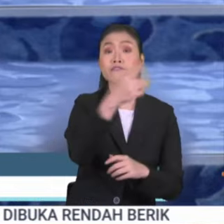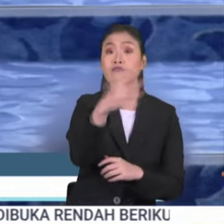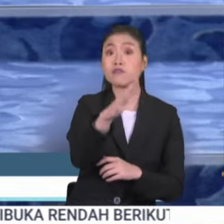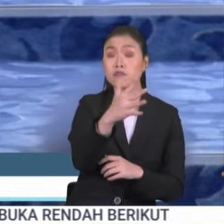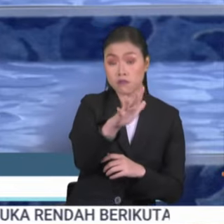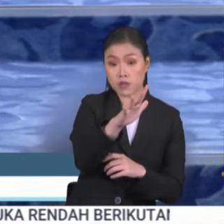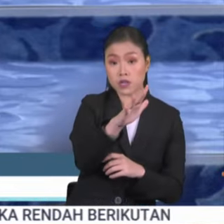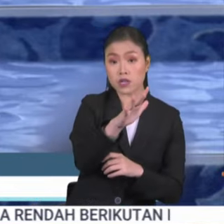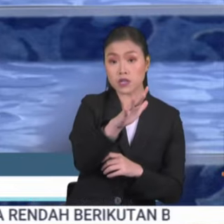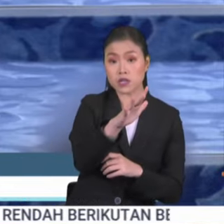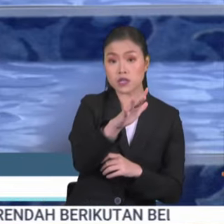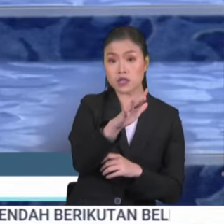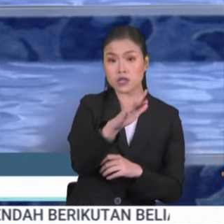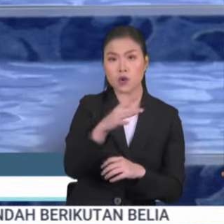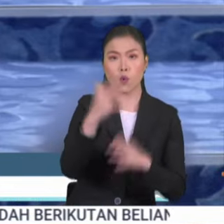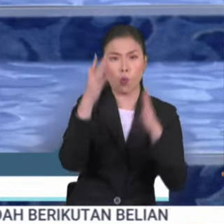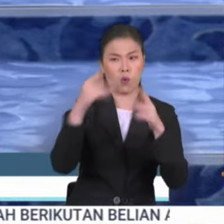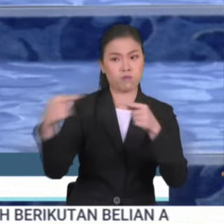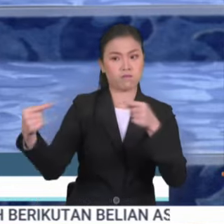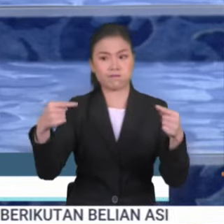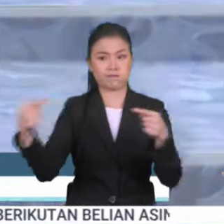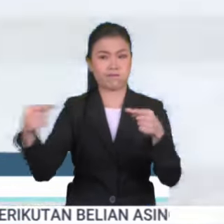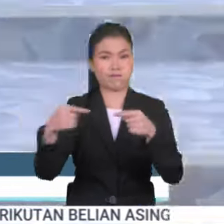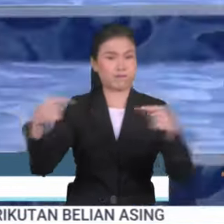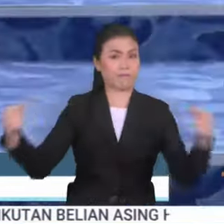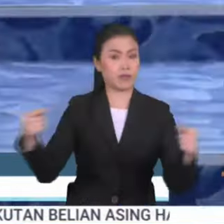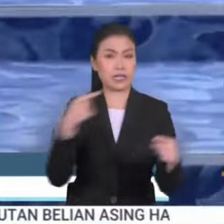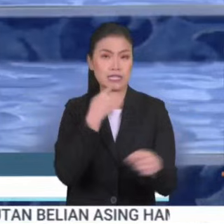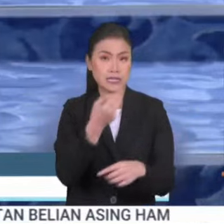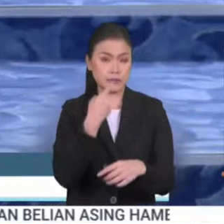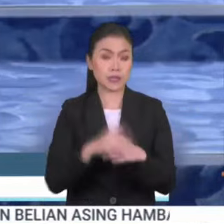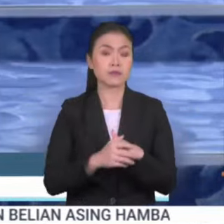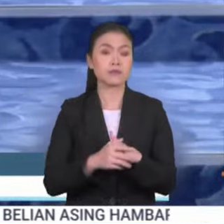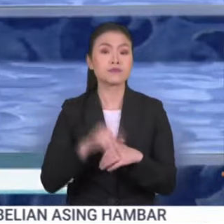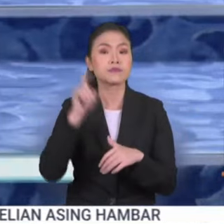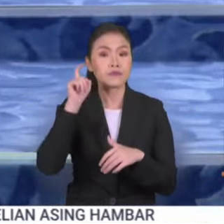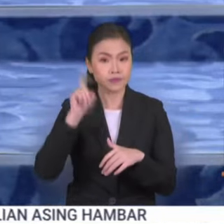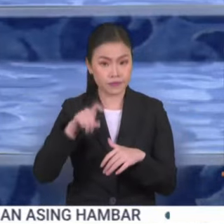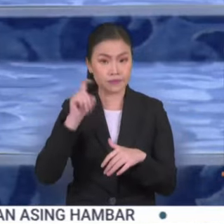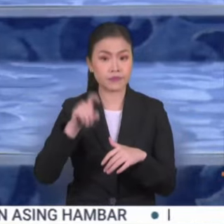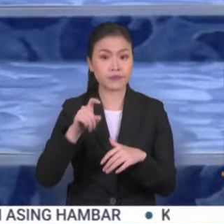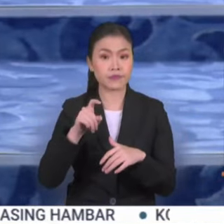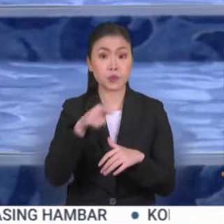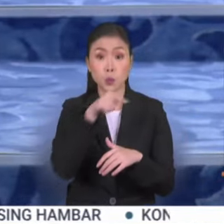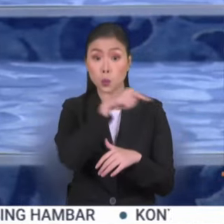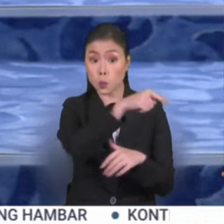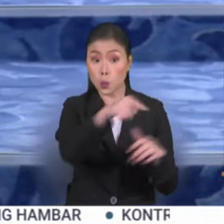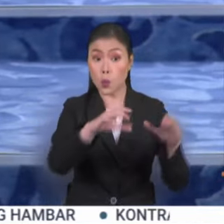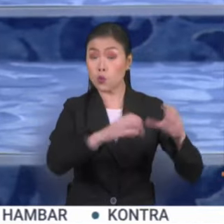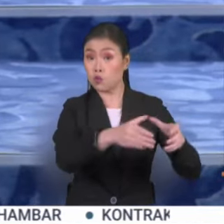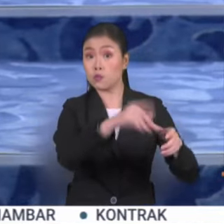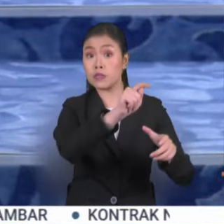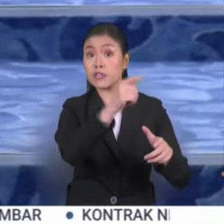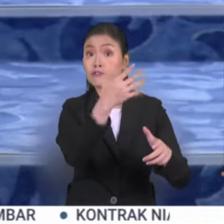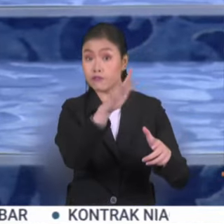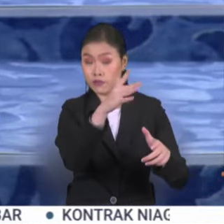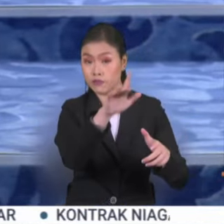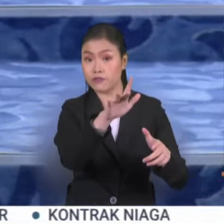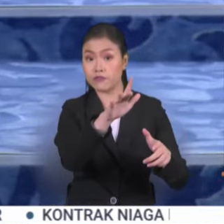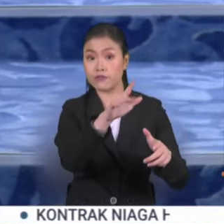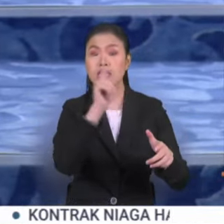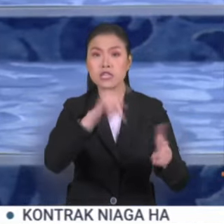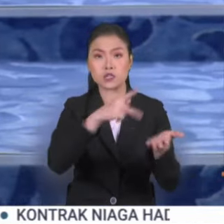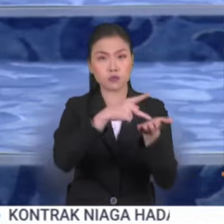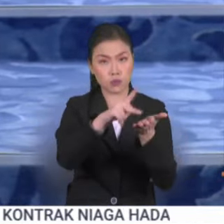T15 seperti yang disuarakan banyak macam-macam pembangkang. Wajar kita kenakan bayaran